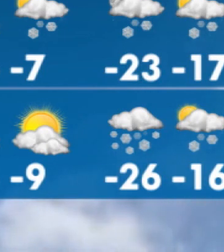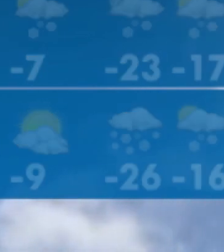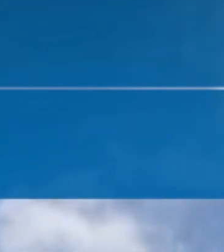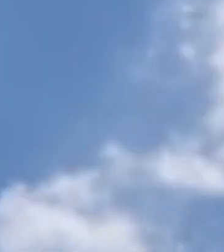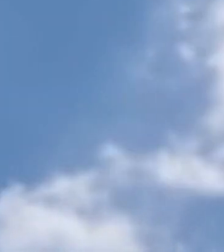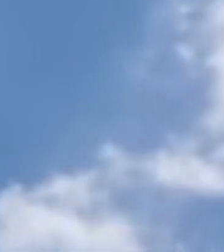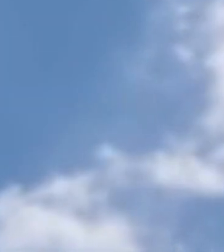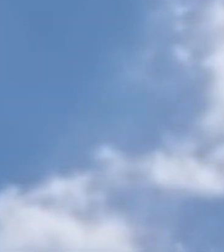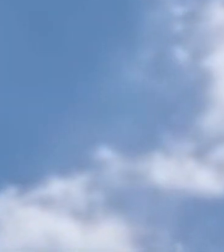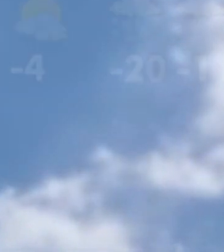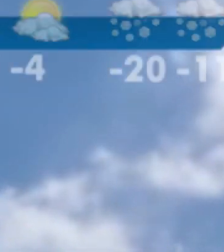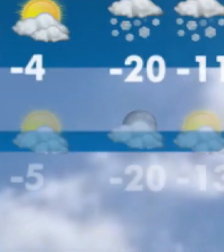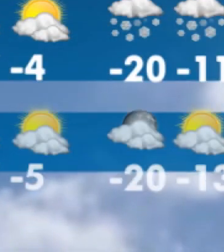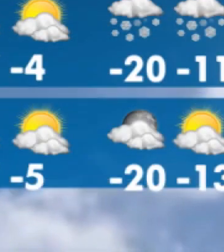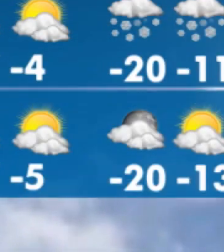хүйтэн.